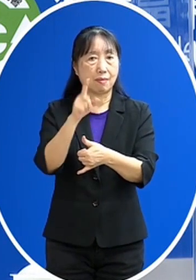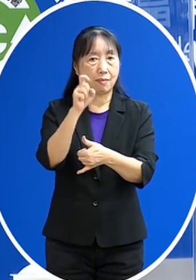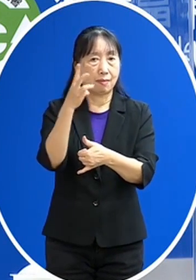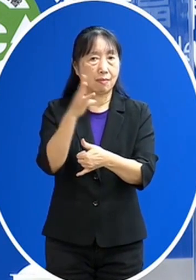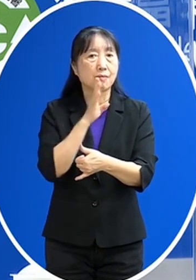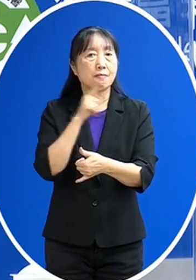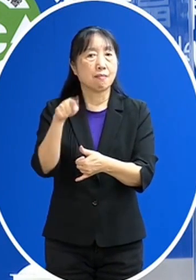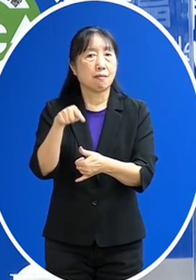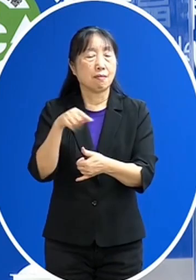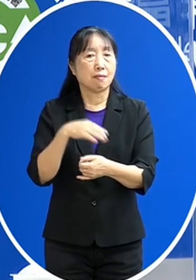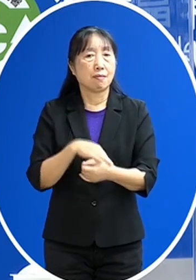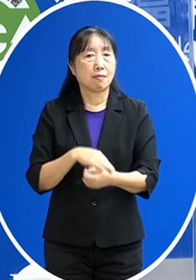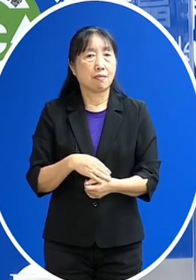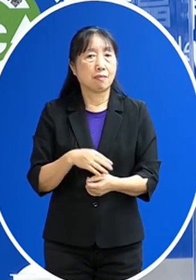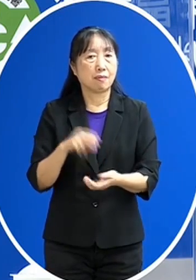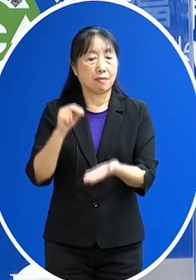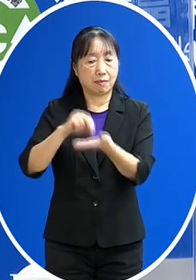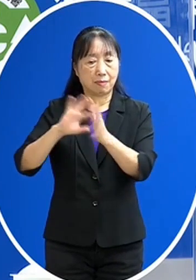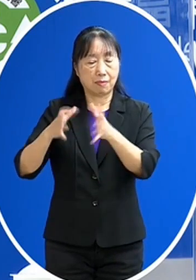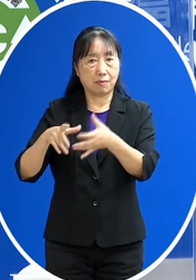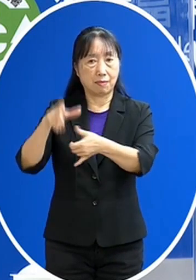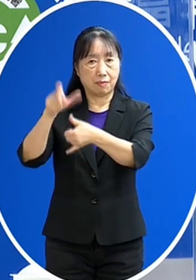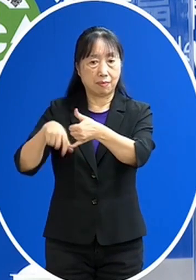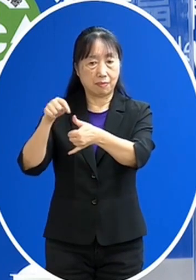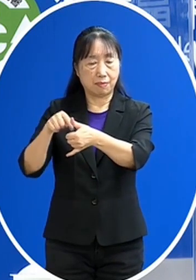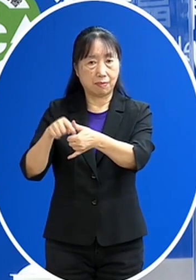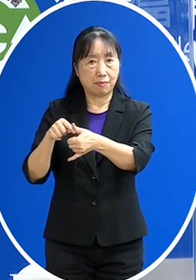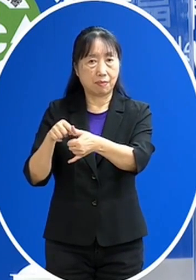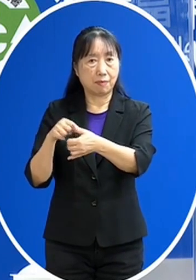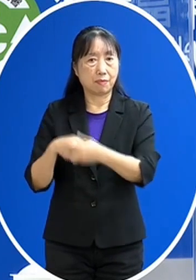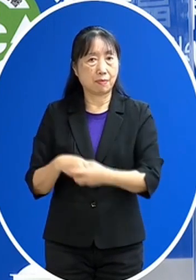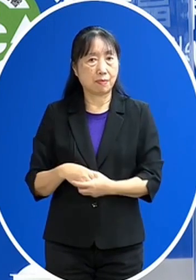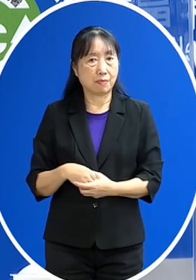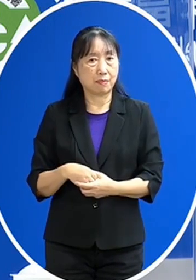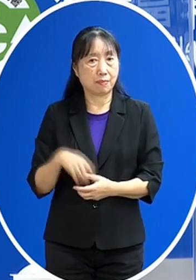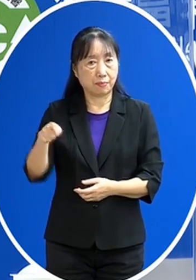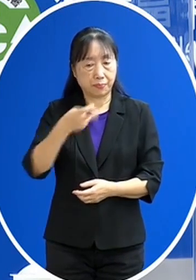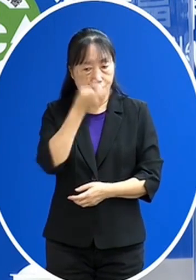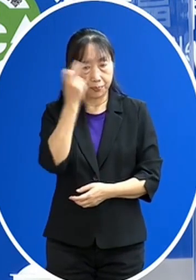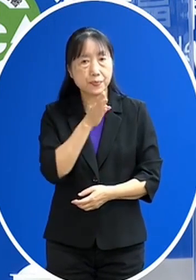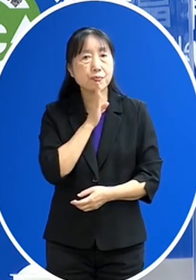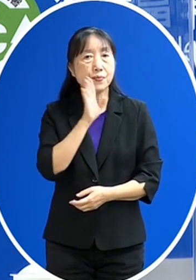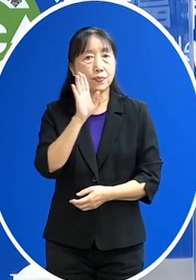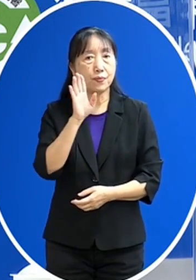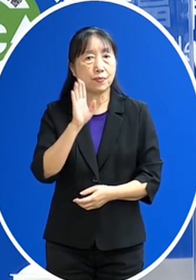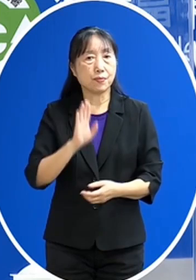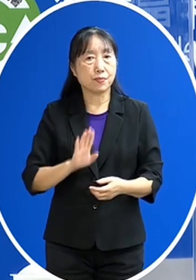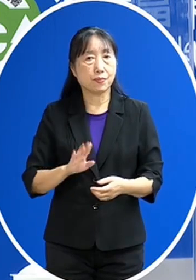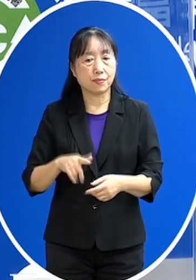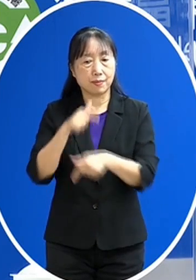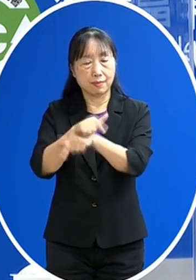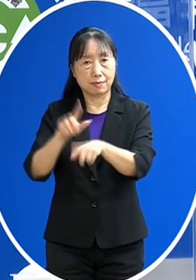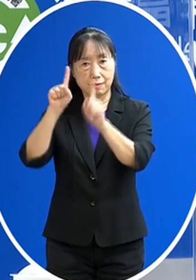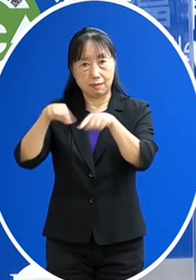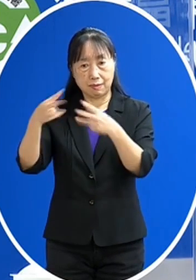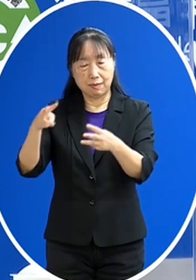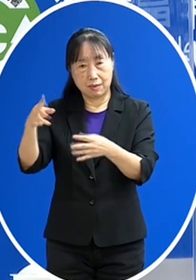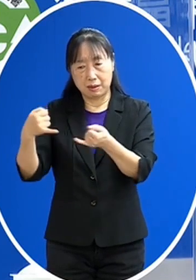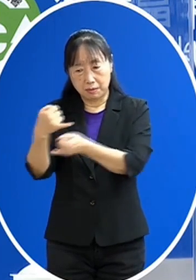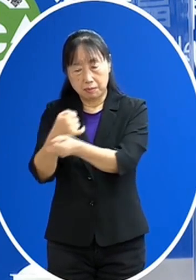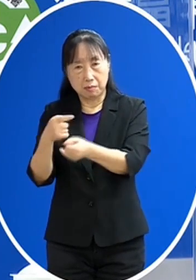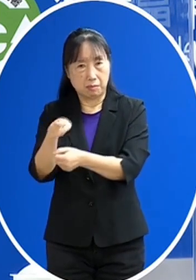斯瓦蒂尼区的个案。好，813斯瓦蒂尼区个案，它验出来是一个南非的变异